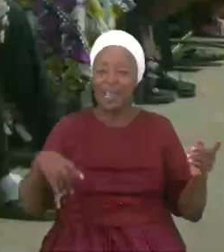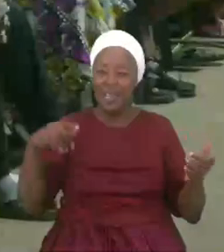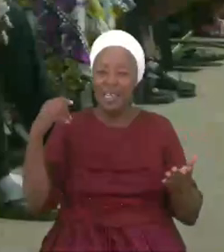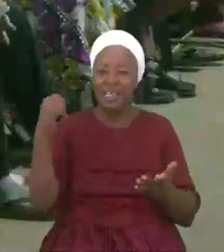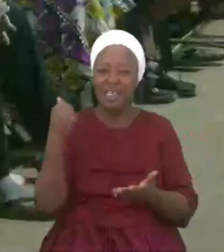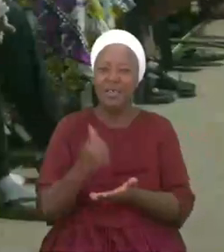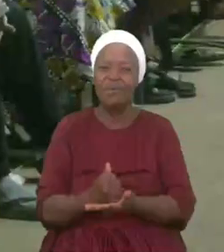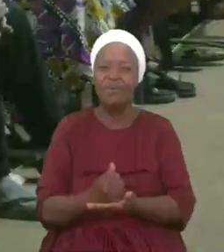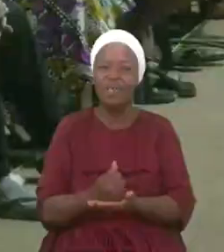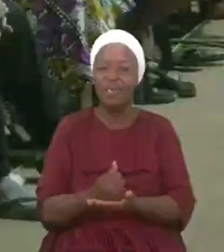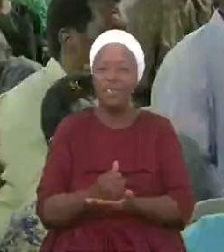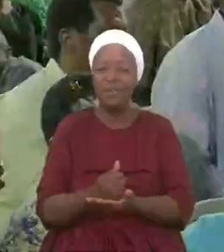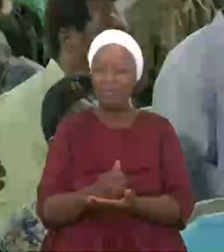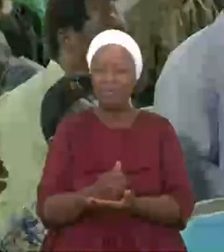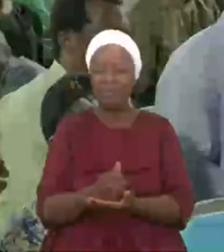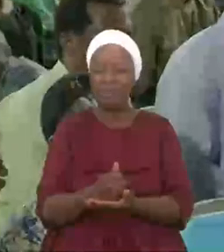au niveau du cou gloire à Dieu